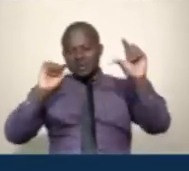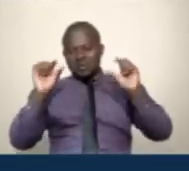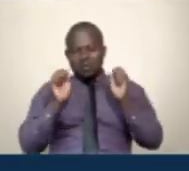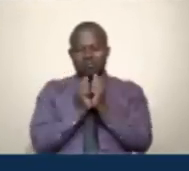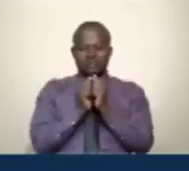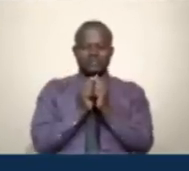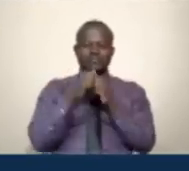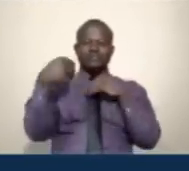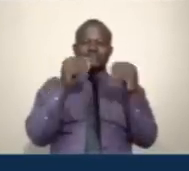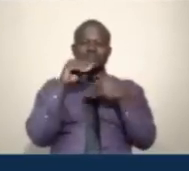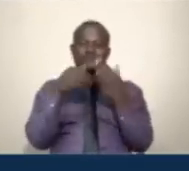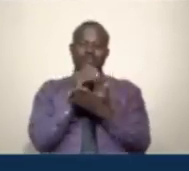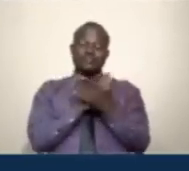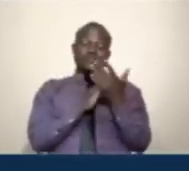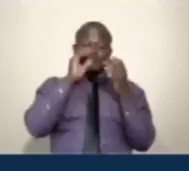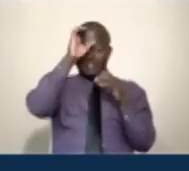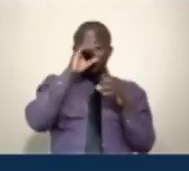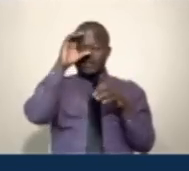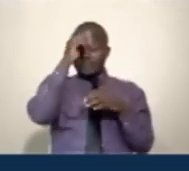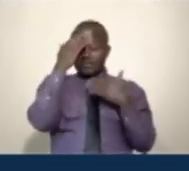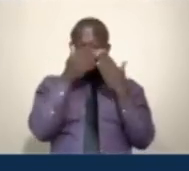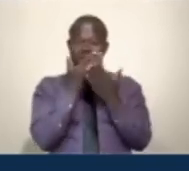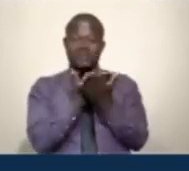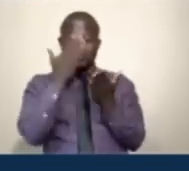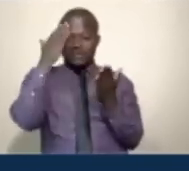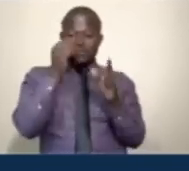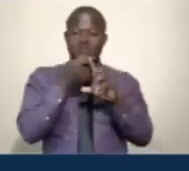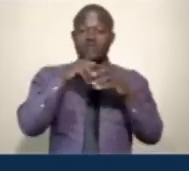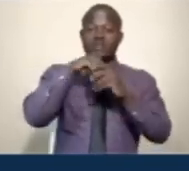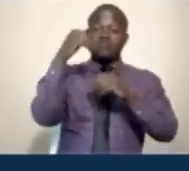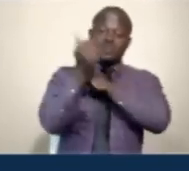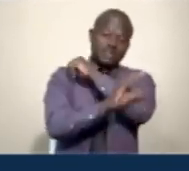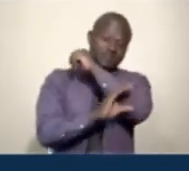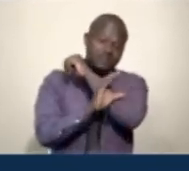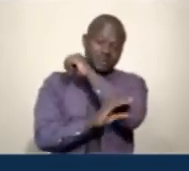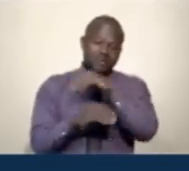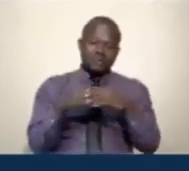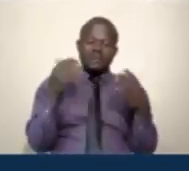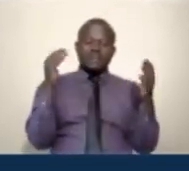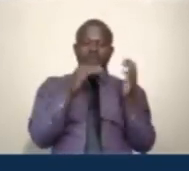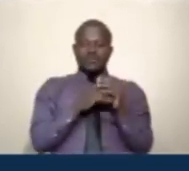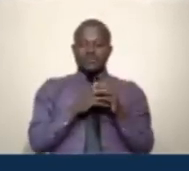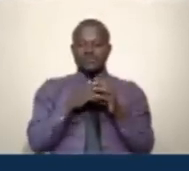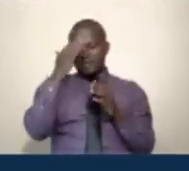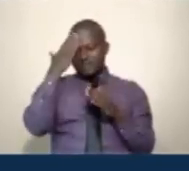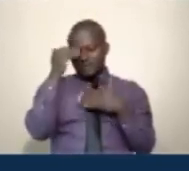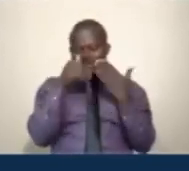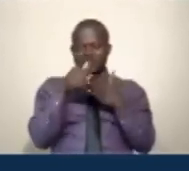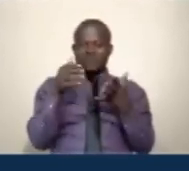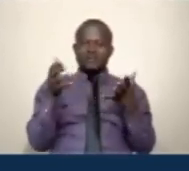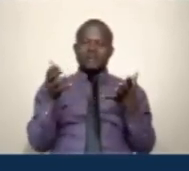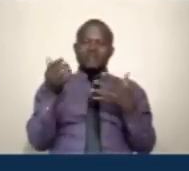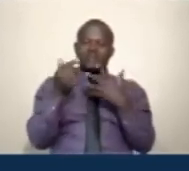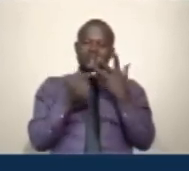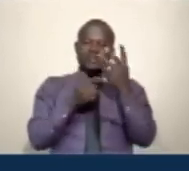mbo ibikoresho bimwe hari igihe mbishaka nkabibura kuko biba bisaba kugira ngo mbivane hanze mbo noneho kugira ngo nterure cya